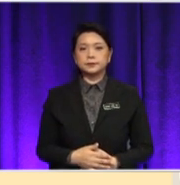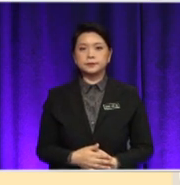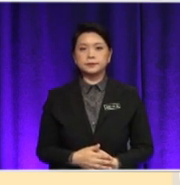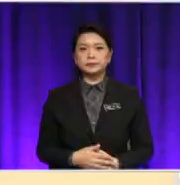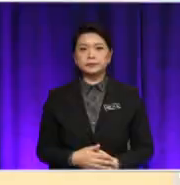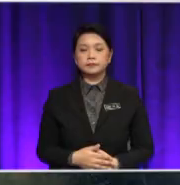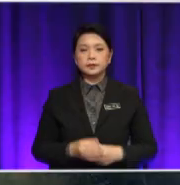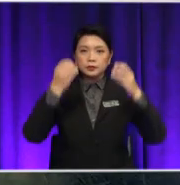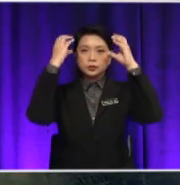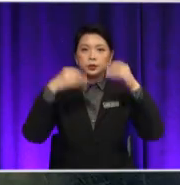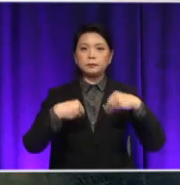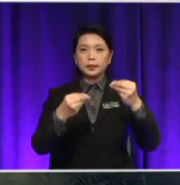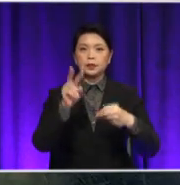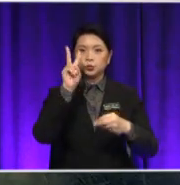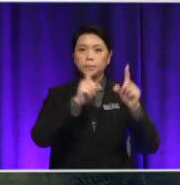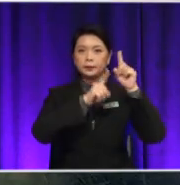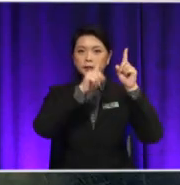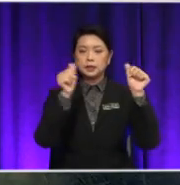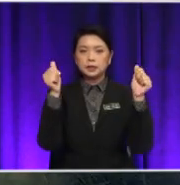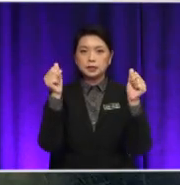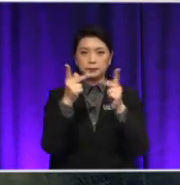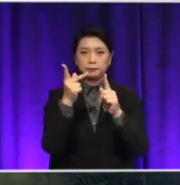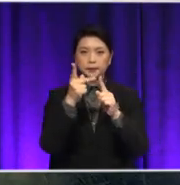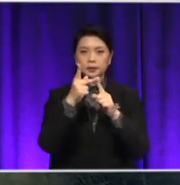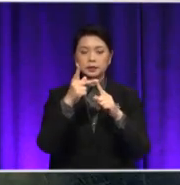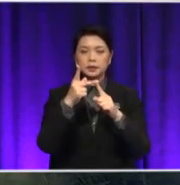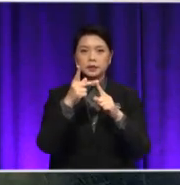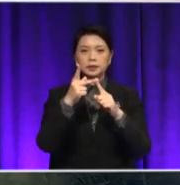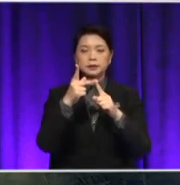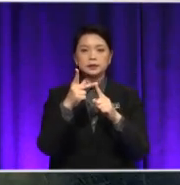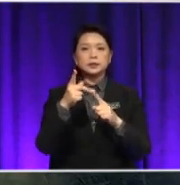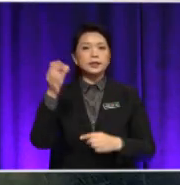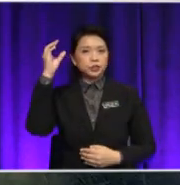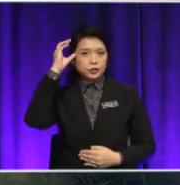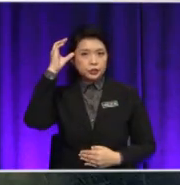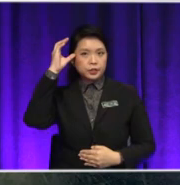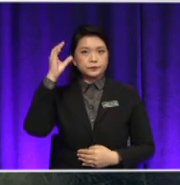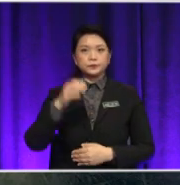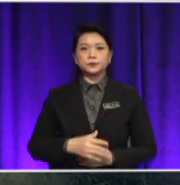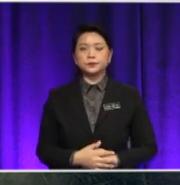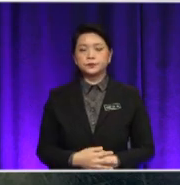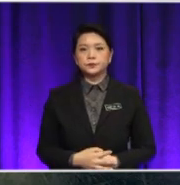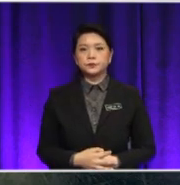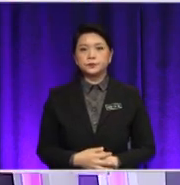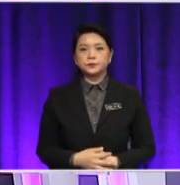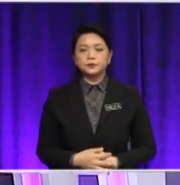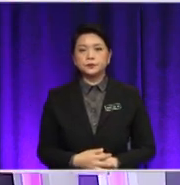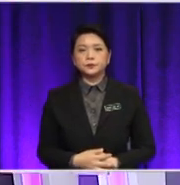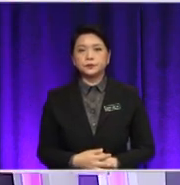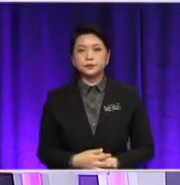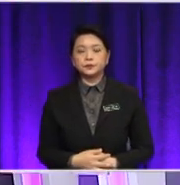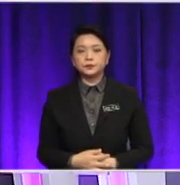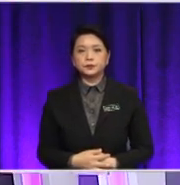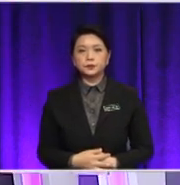dua bintang untuk Chandra. Tolong saya, Akmal, boleh dua boleh, bintang cikgu. Untuk Chandra? Boleh, cikgu. Dua bintang berwarna hijau untuk